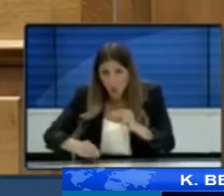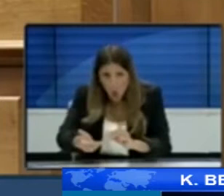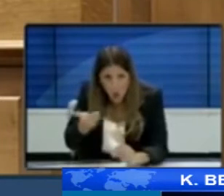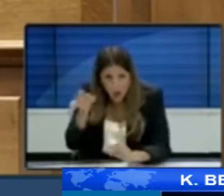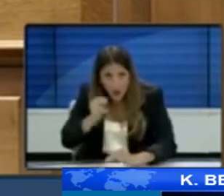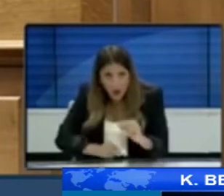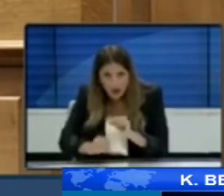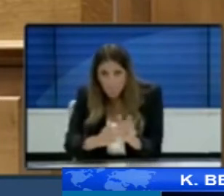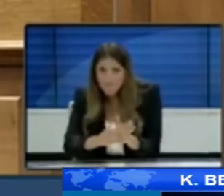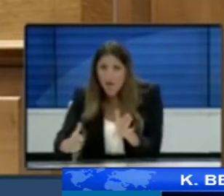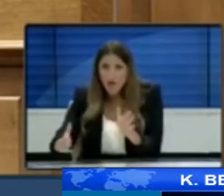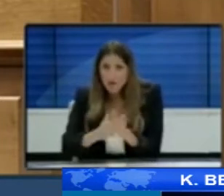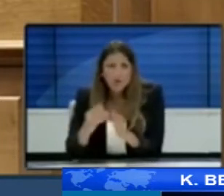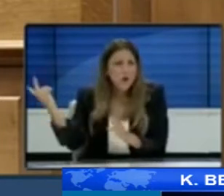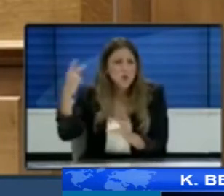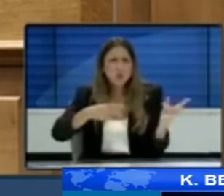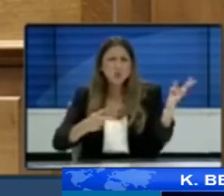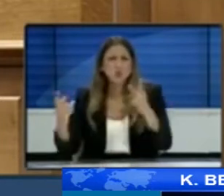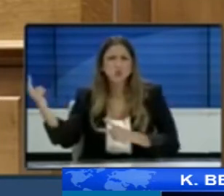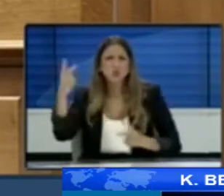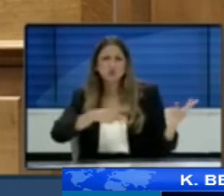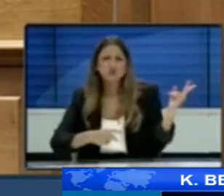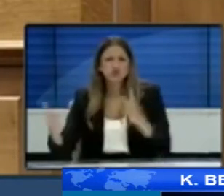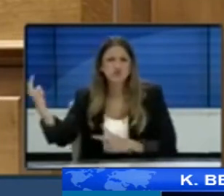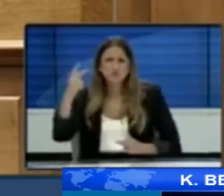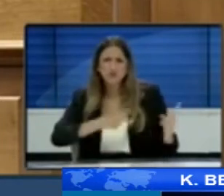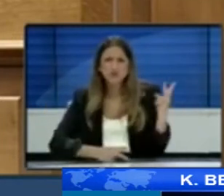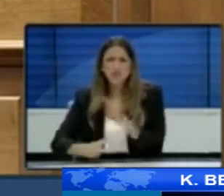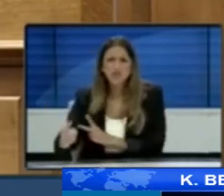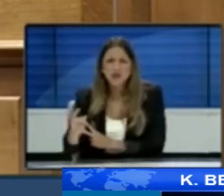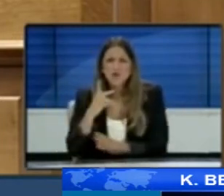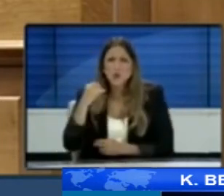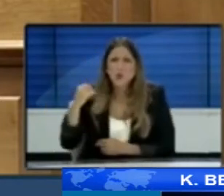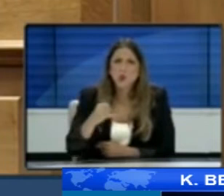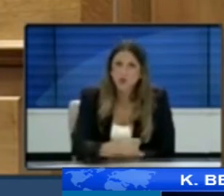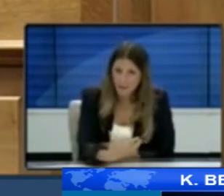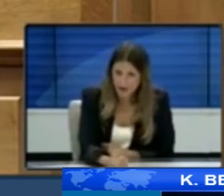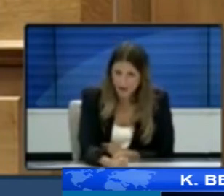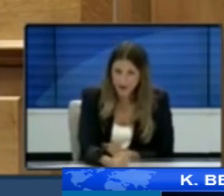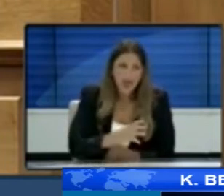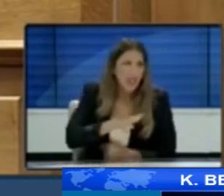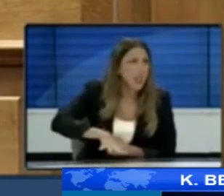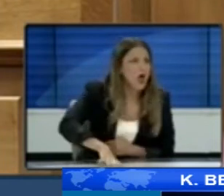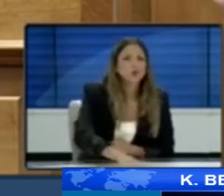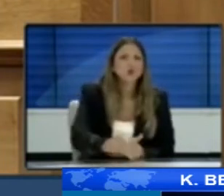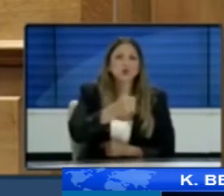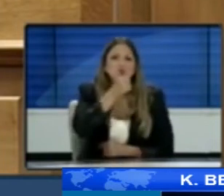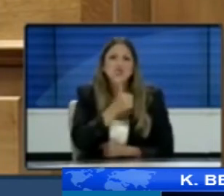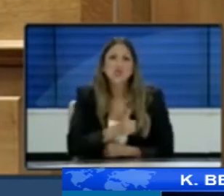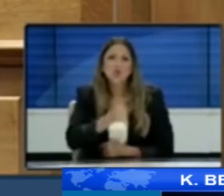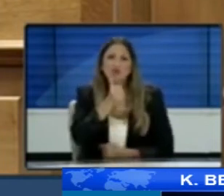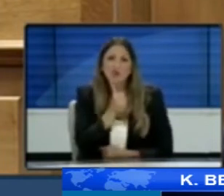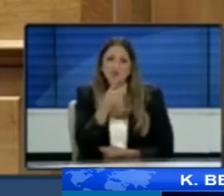Δηλαδή, εκατόρθων βολές απίστευτες όταν δεν γνωρίζουμε, δεν βλέπουμε, δεν θέλουμε να δούμε πραγματικά τι περνάει ο ελληνικός λαός.